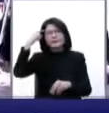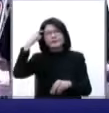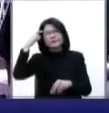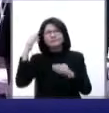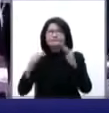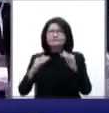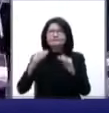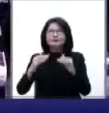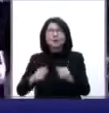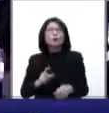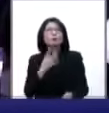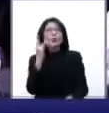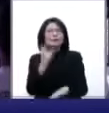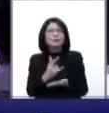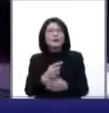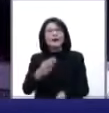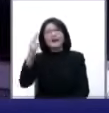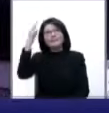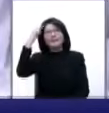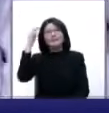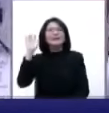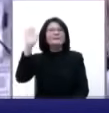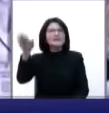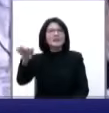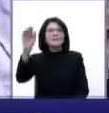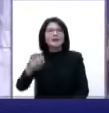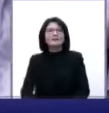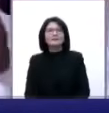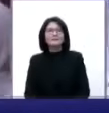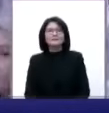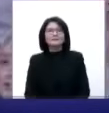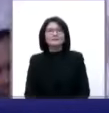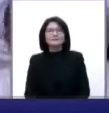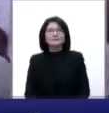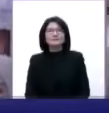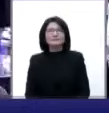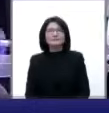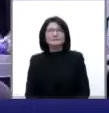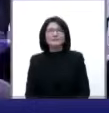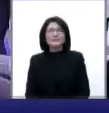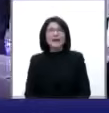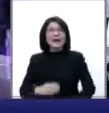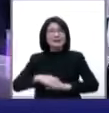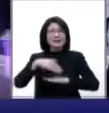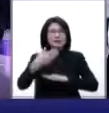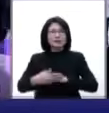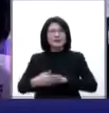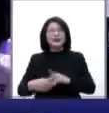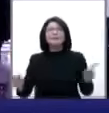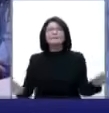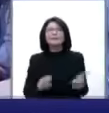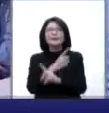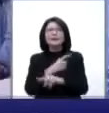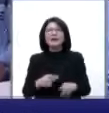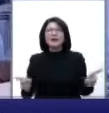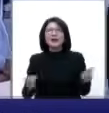diskusi dengan mahasiswa anak-anak muda tadi dengan orang tua memang ee selalu saya cerita ketika berdebat itu tradisi Amerika Padahal